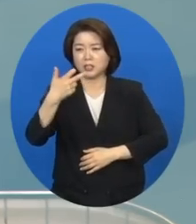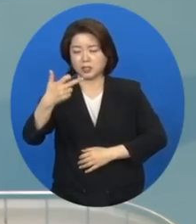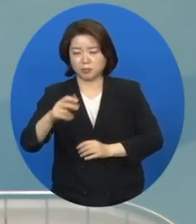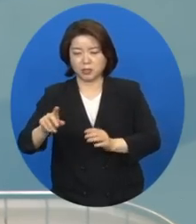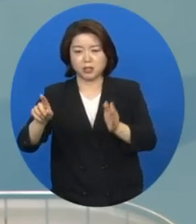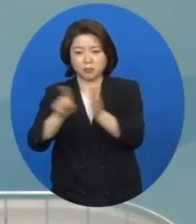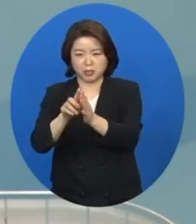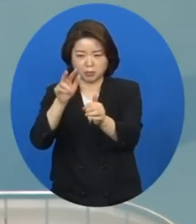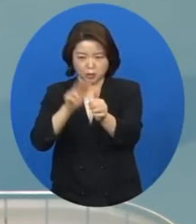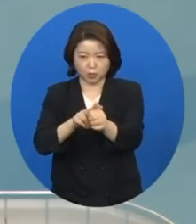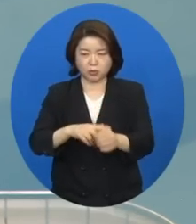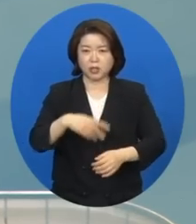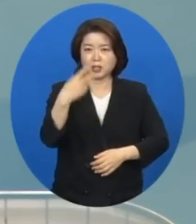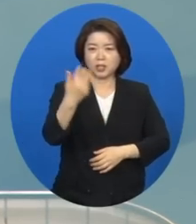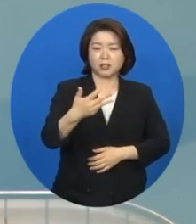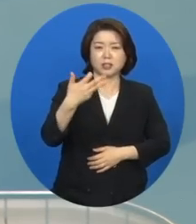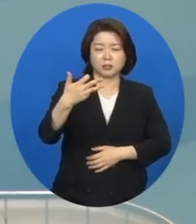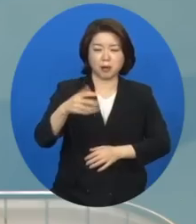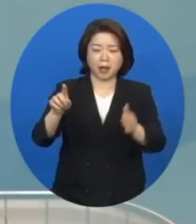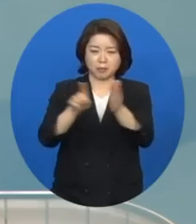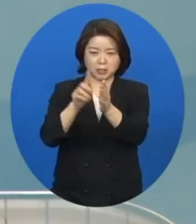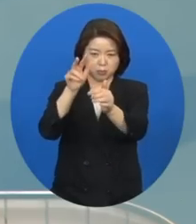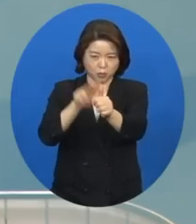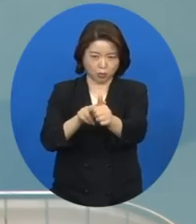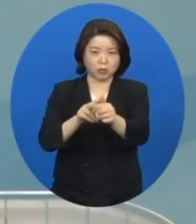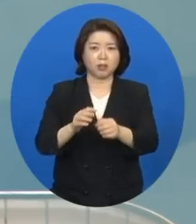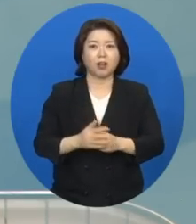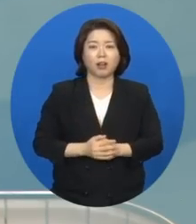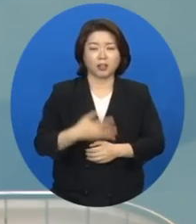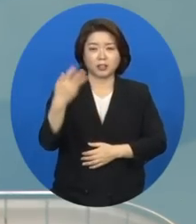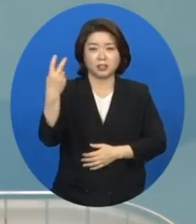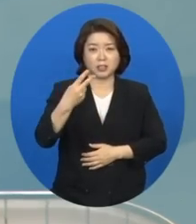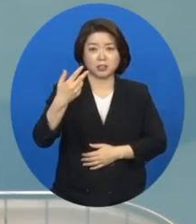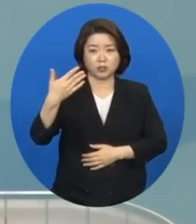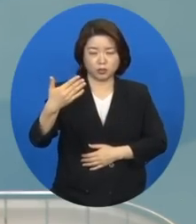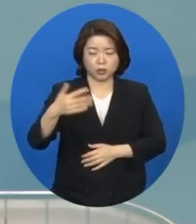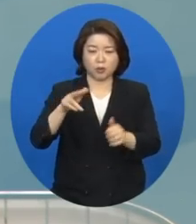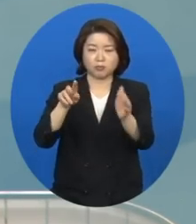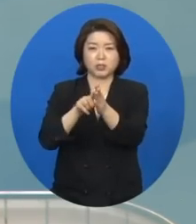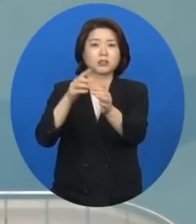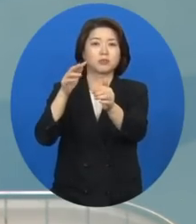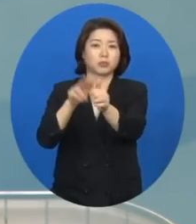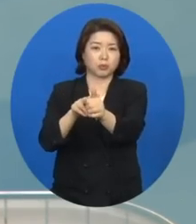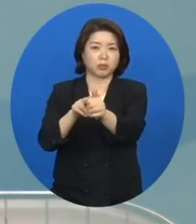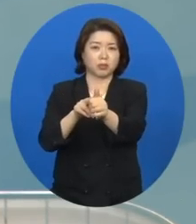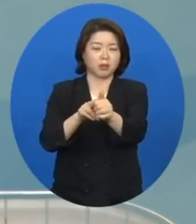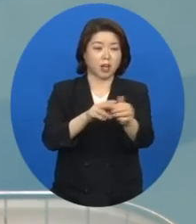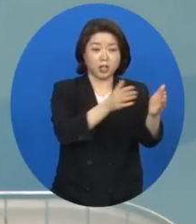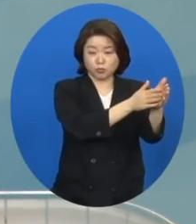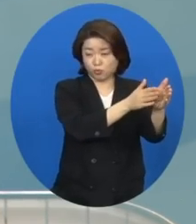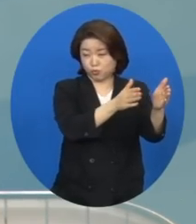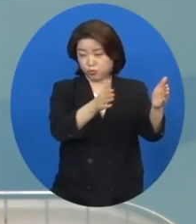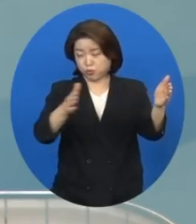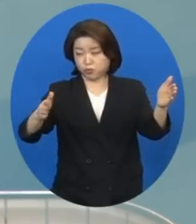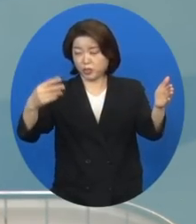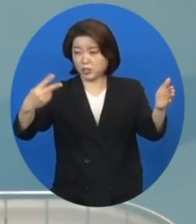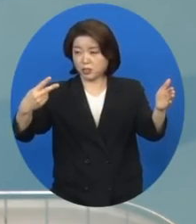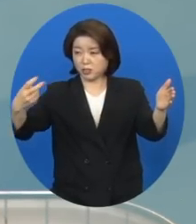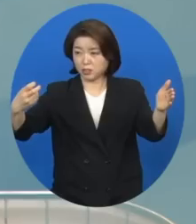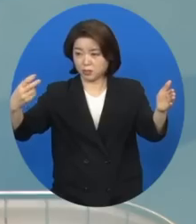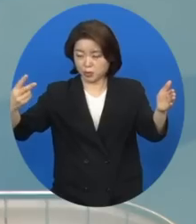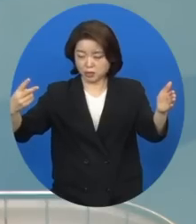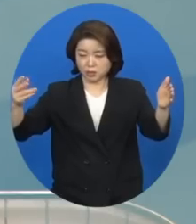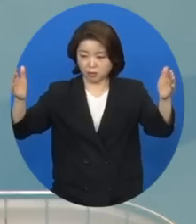믿음의 도전, 2018년 믿음의 도전, 2019년 믿음의 도전 해서 2022년까지 믿음의